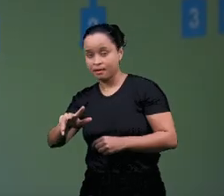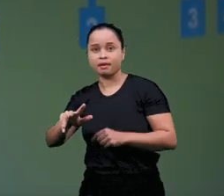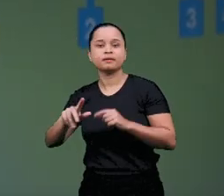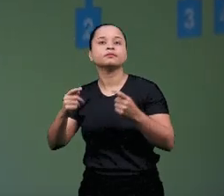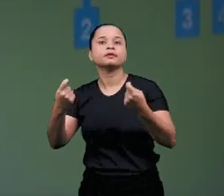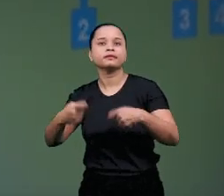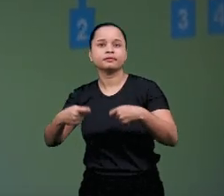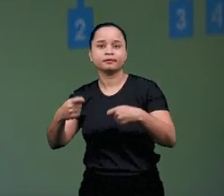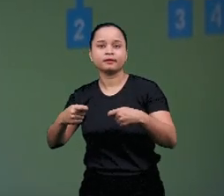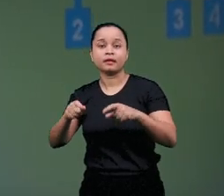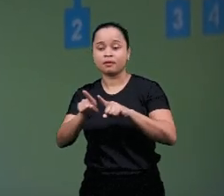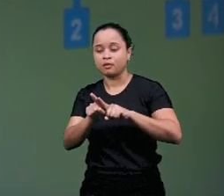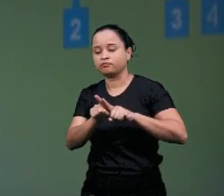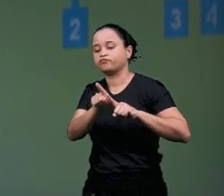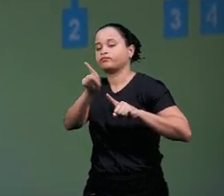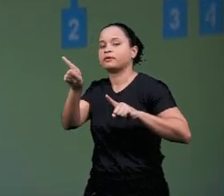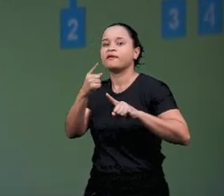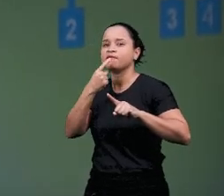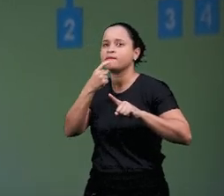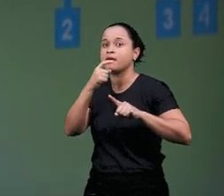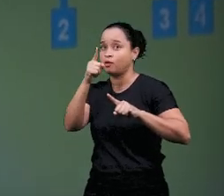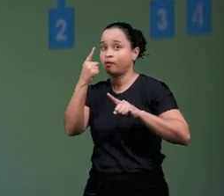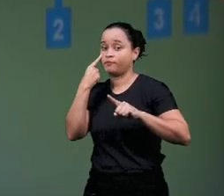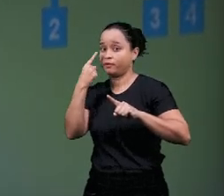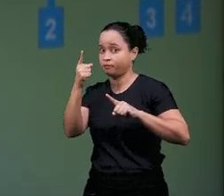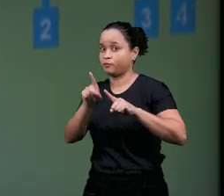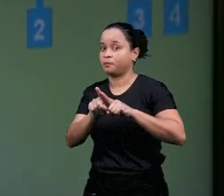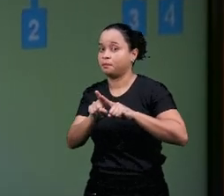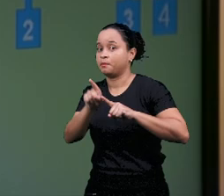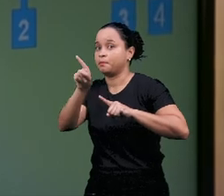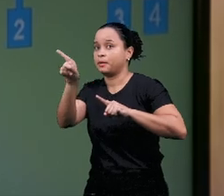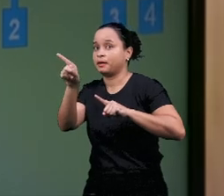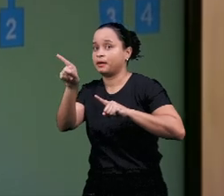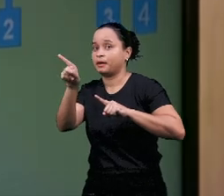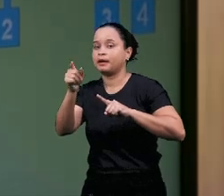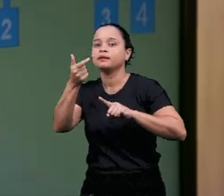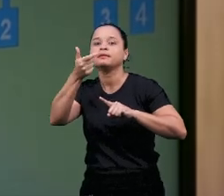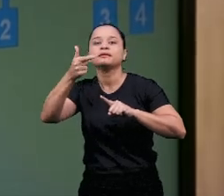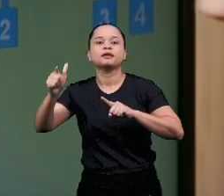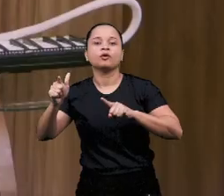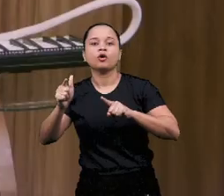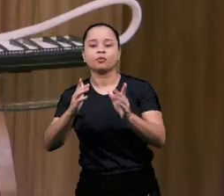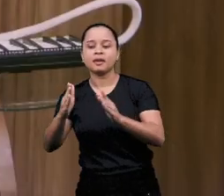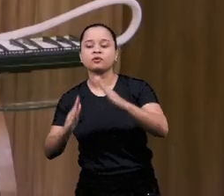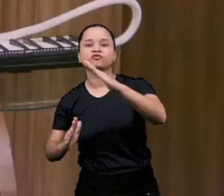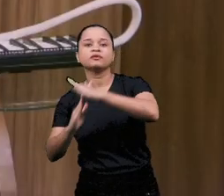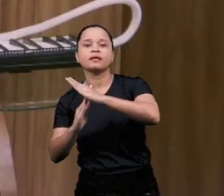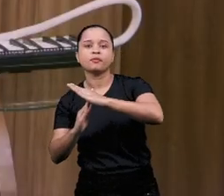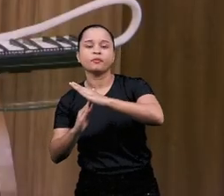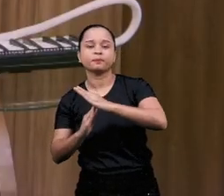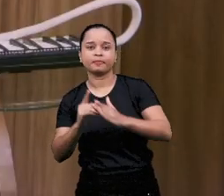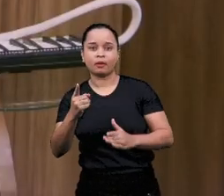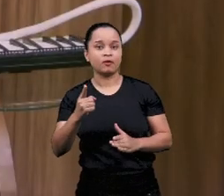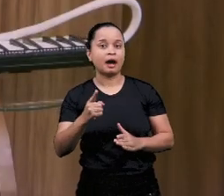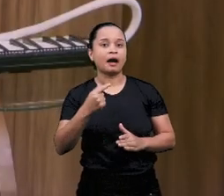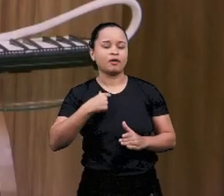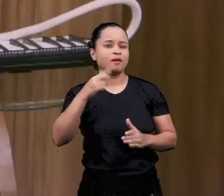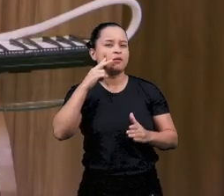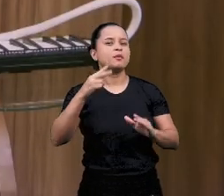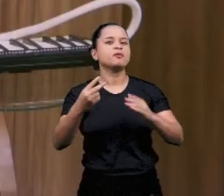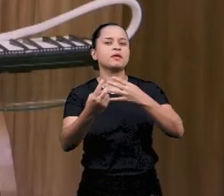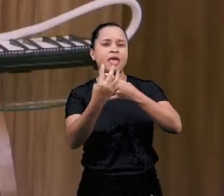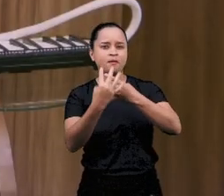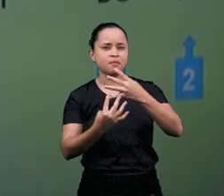en disant qu'il faut étirer le doigt. Ici, nous avons là le compas. Nous allons lire